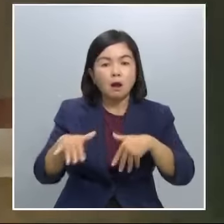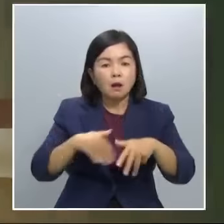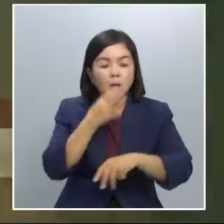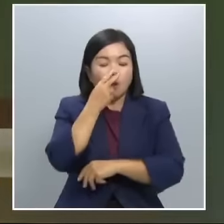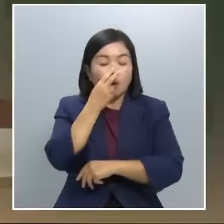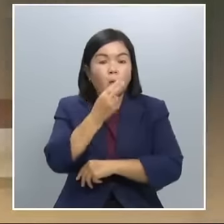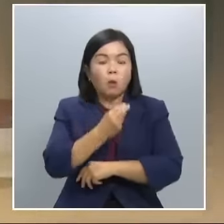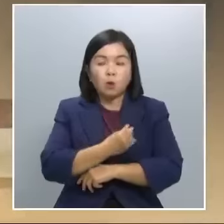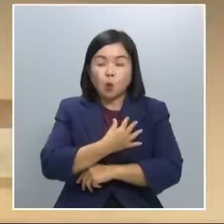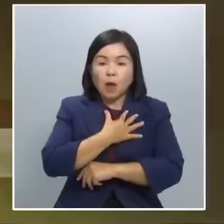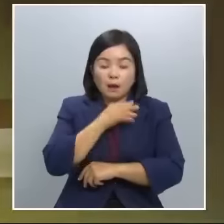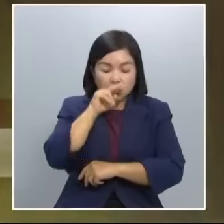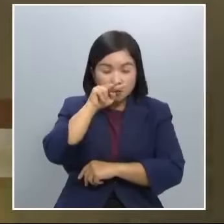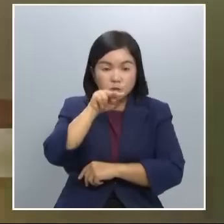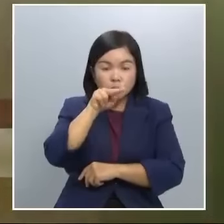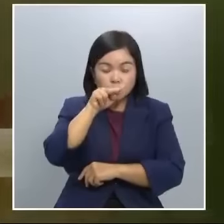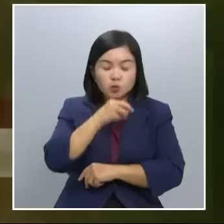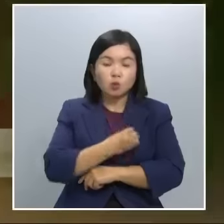ใ